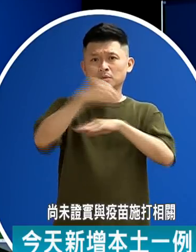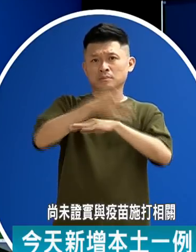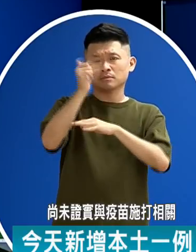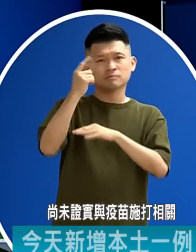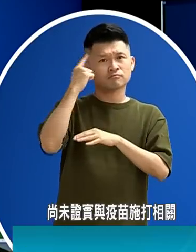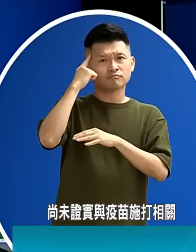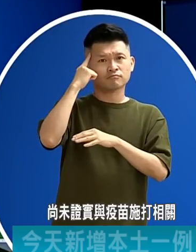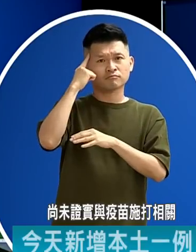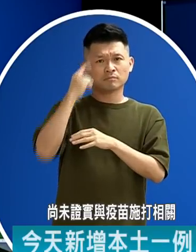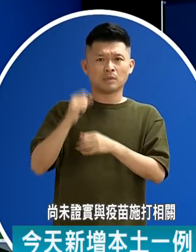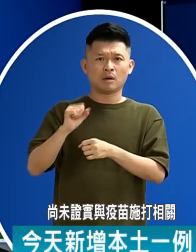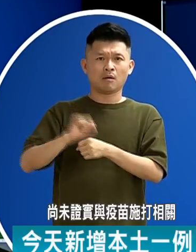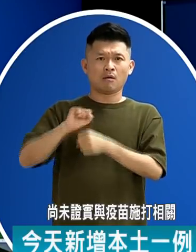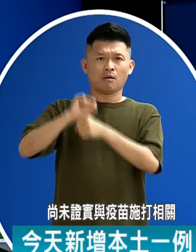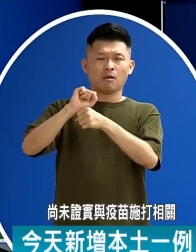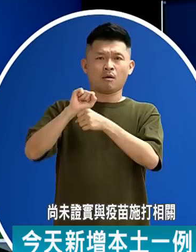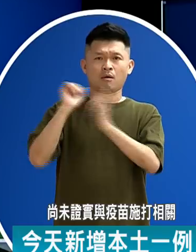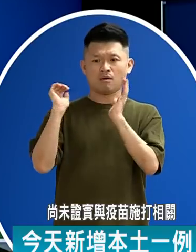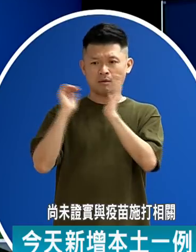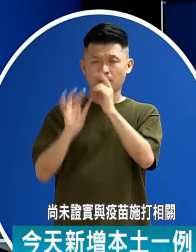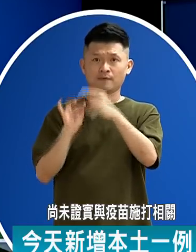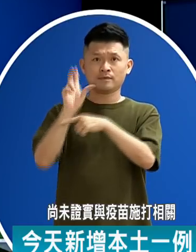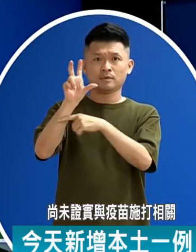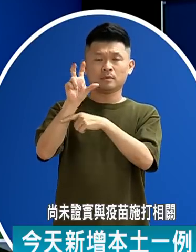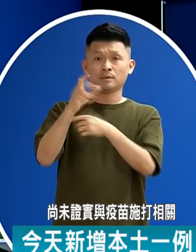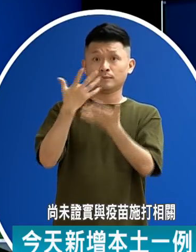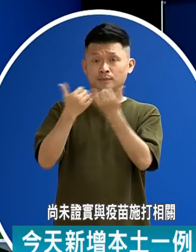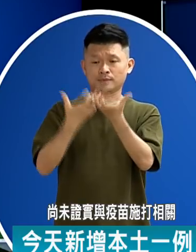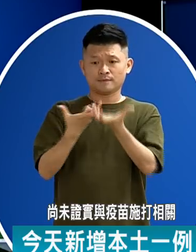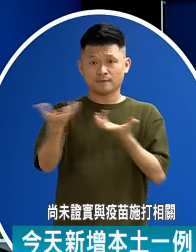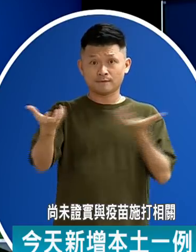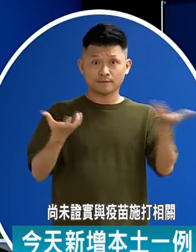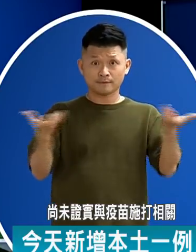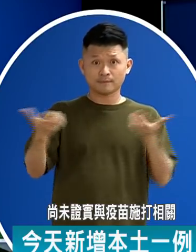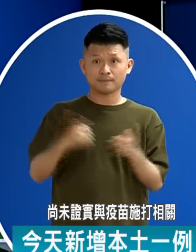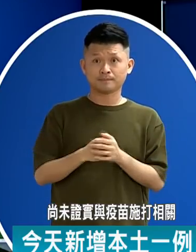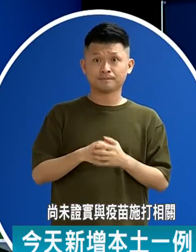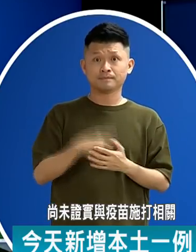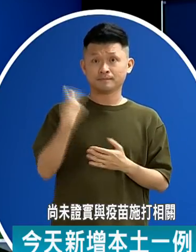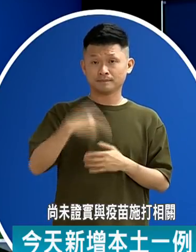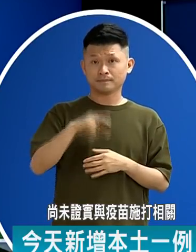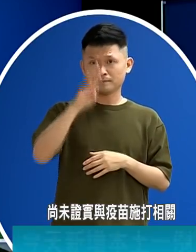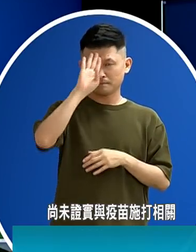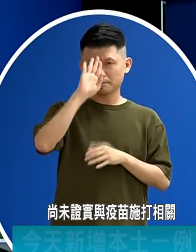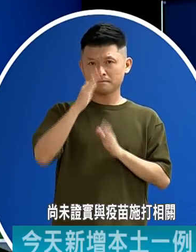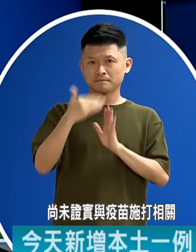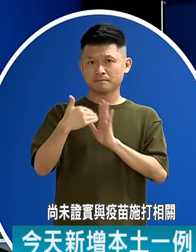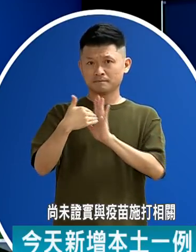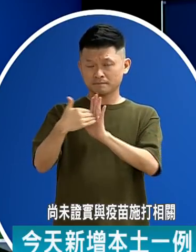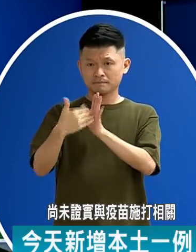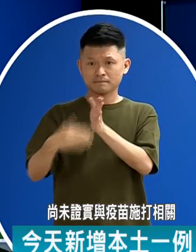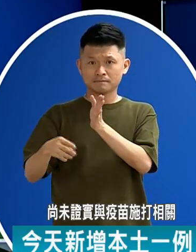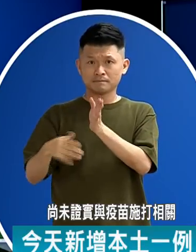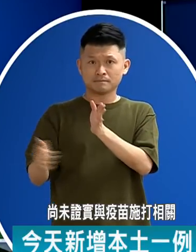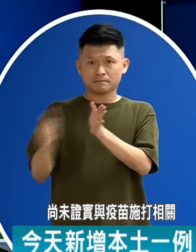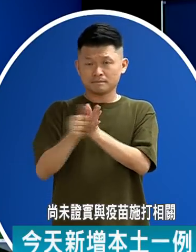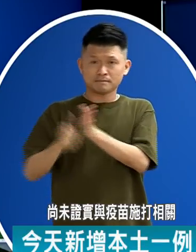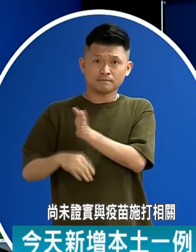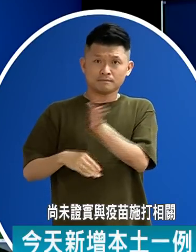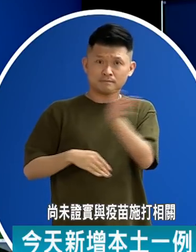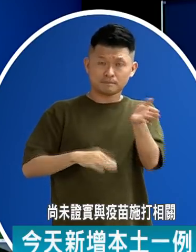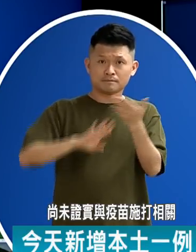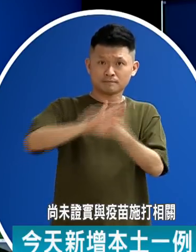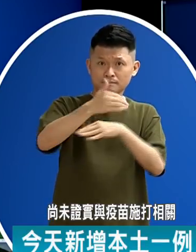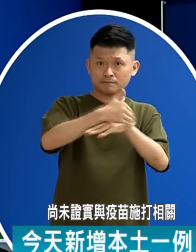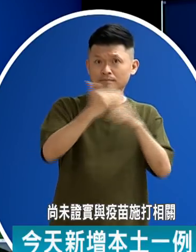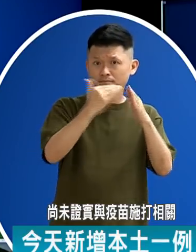已经达到70%了，希望中央可以协调将学生分流启动防疫巴士再到其他县市，想问一下这个有相对应的应变